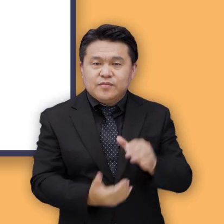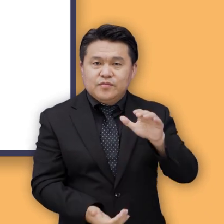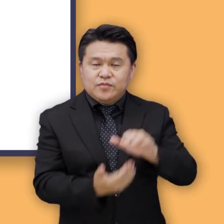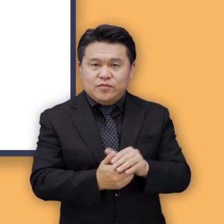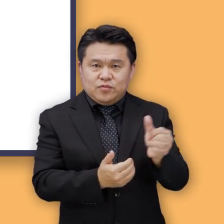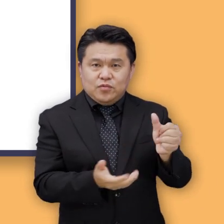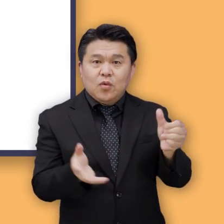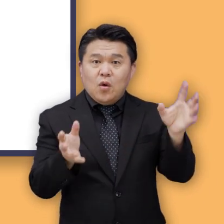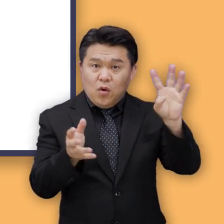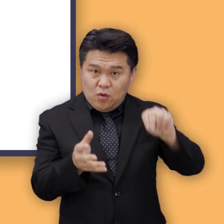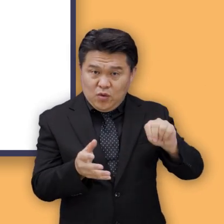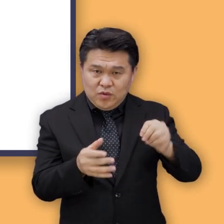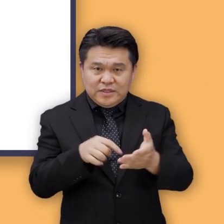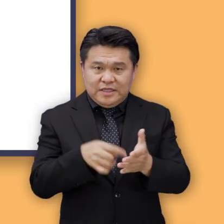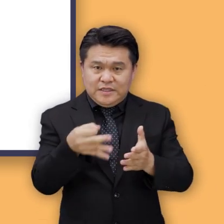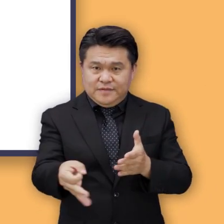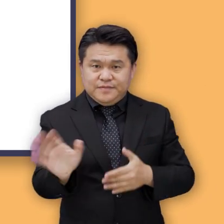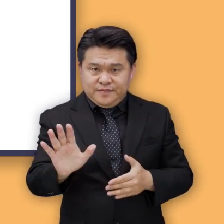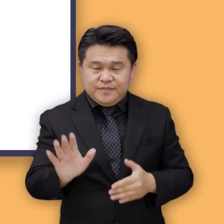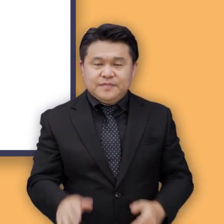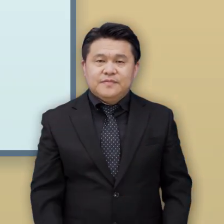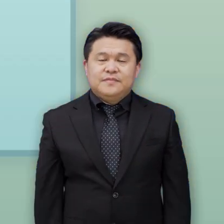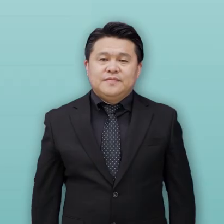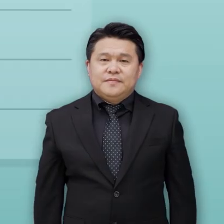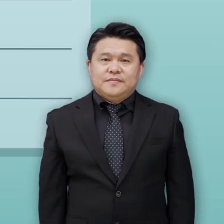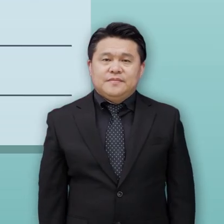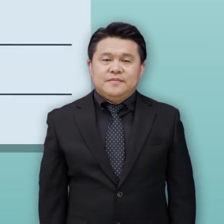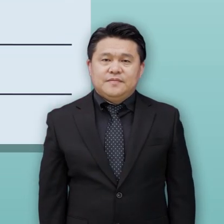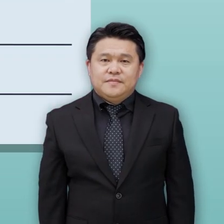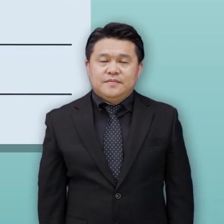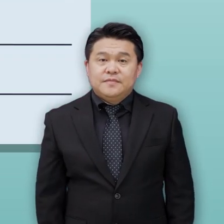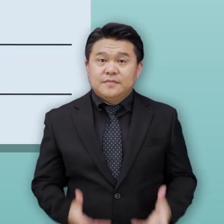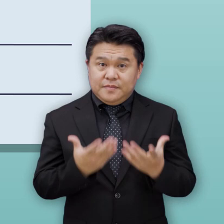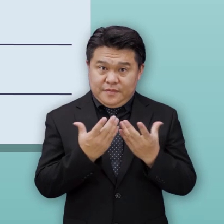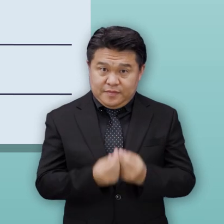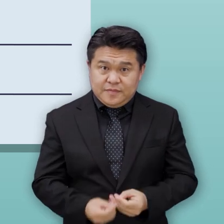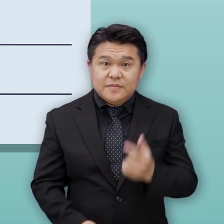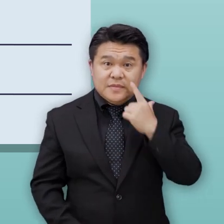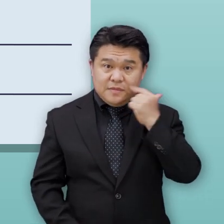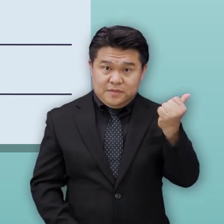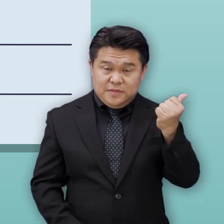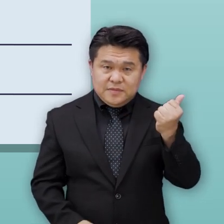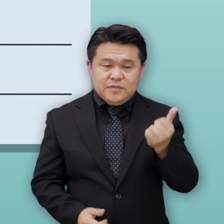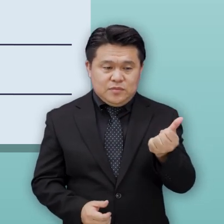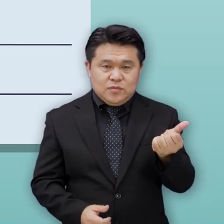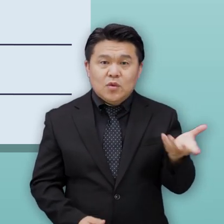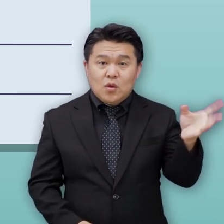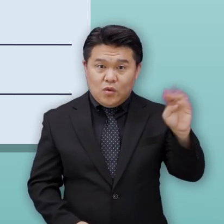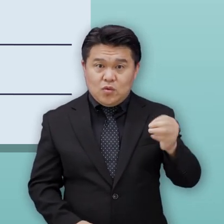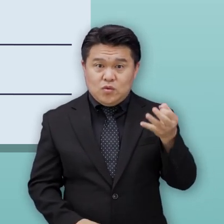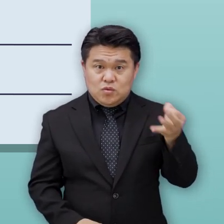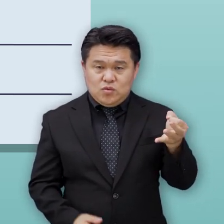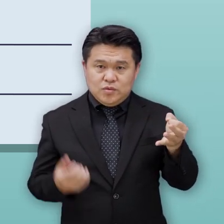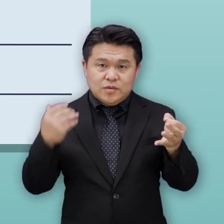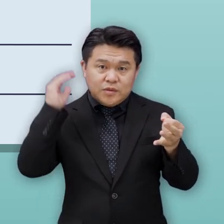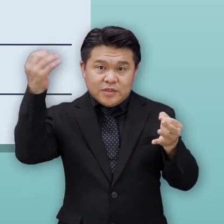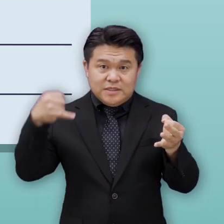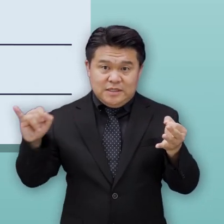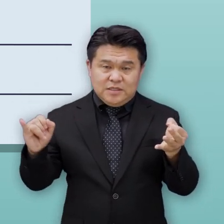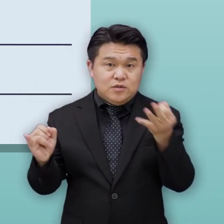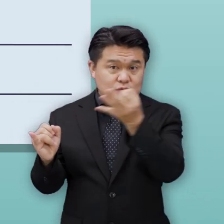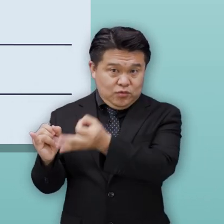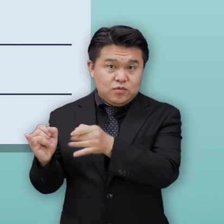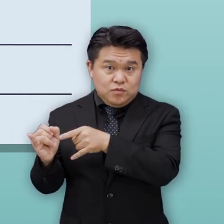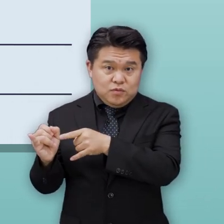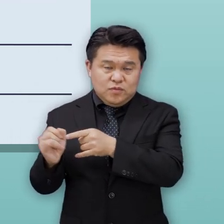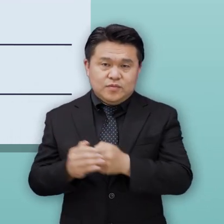원까지 증여세를 과세하지 않는 제도입니다. 예를 들어 아버지가 5억 원의 현금을 성인인 딸에게 증여했다고